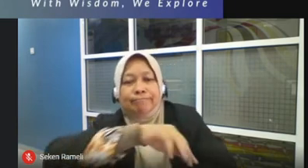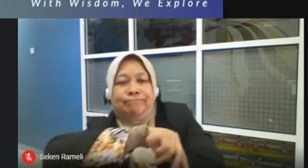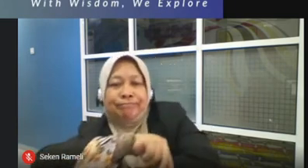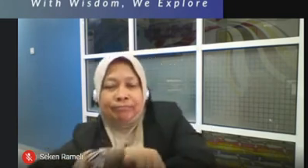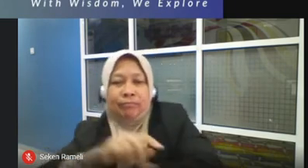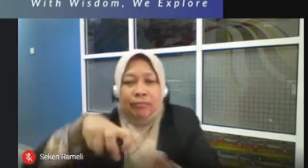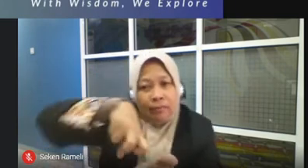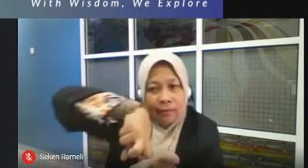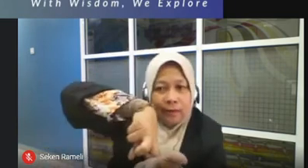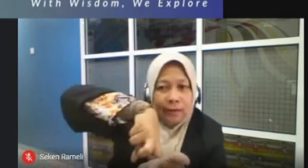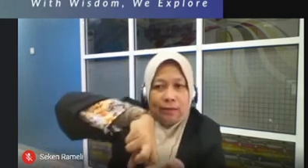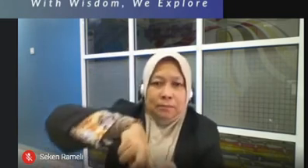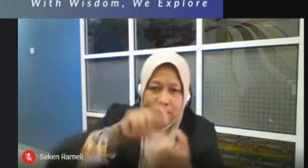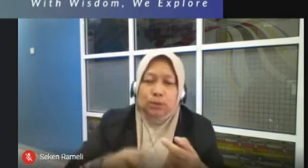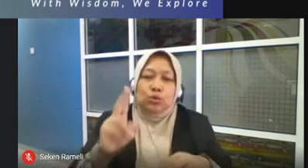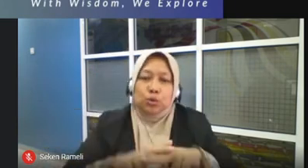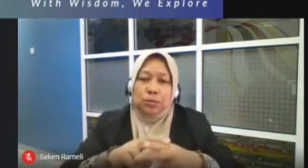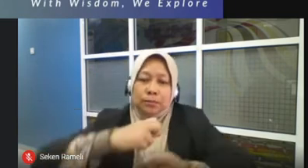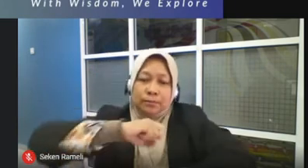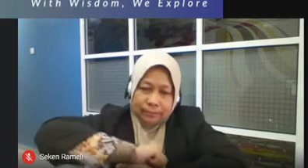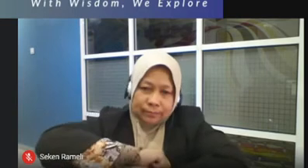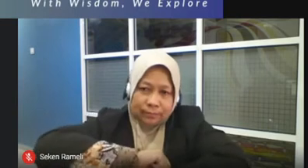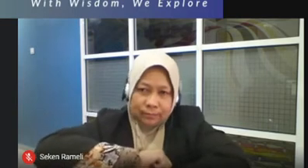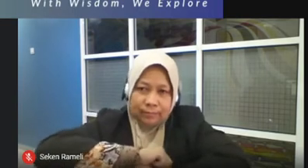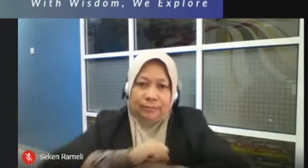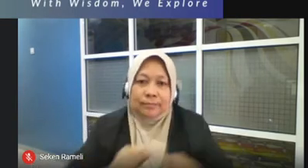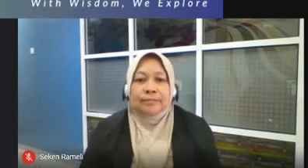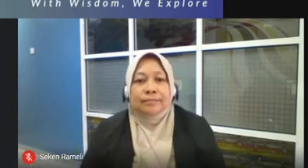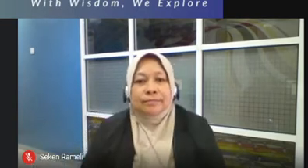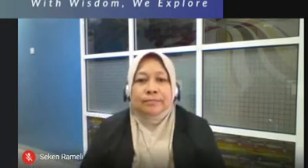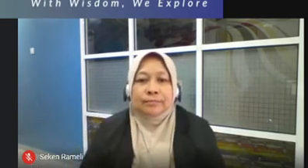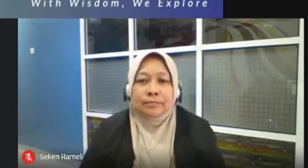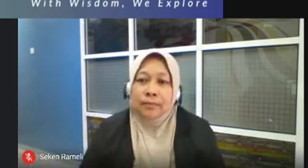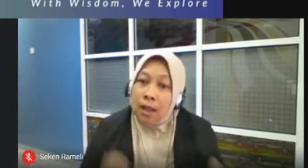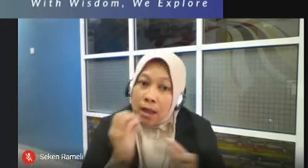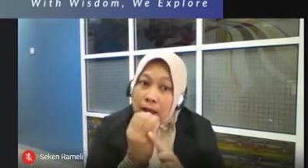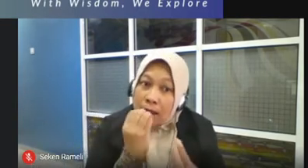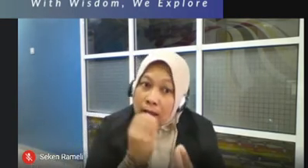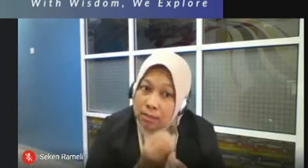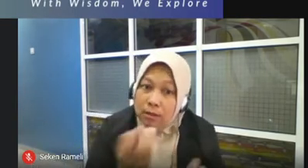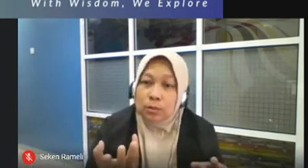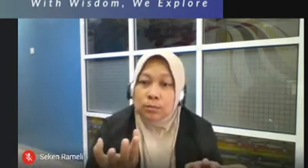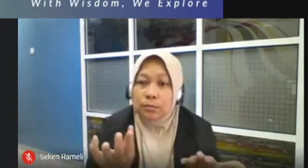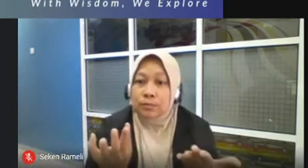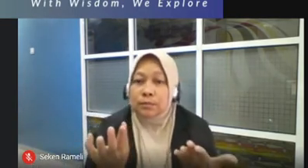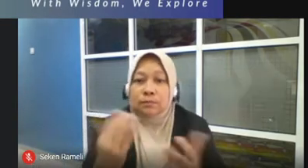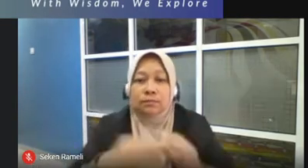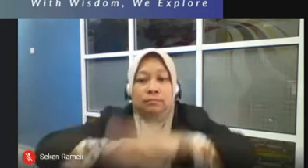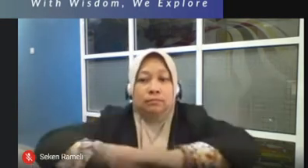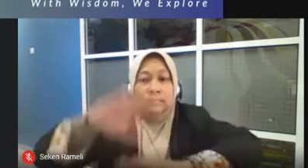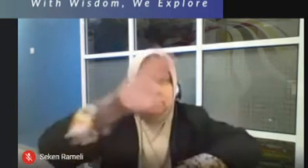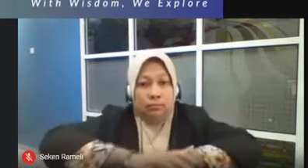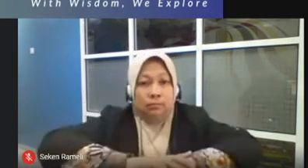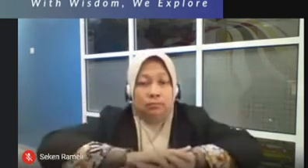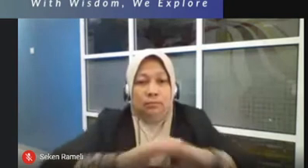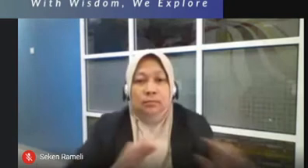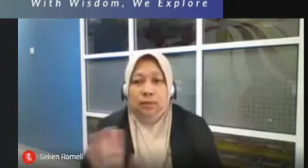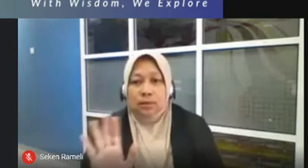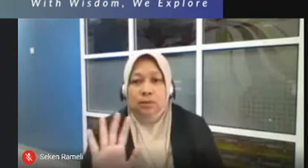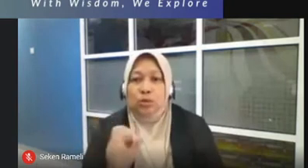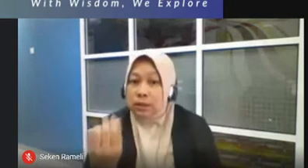dia kita duduk, kemaslah. Duduk bersila dan sebagainya. Ataupun satu lagi, keluar tangan,